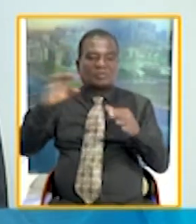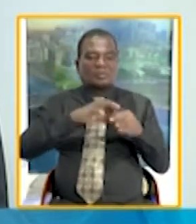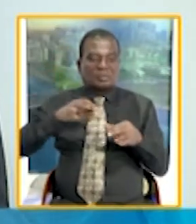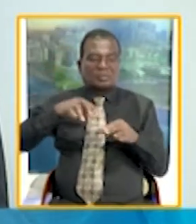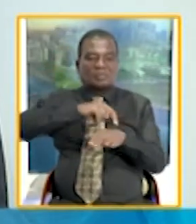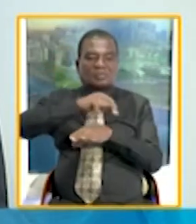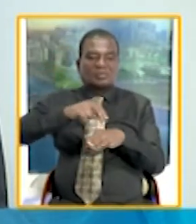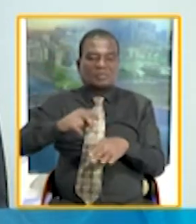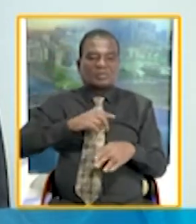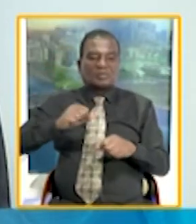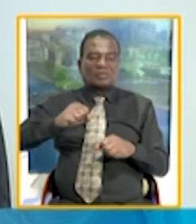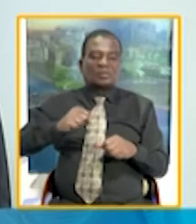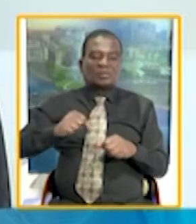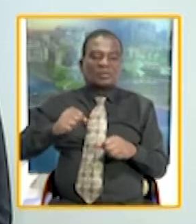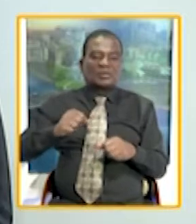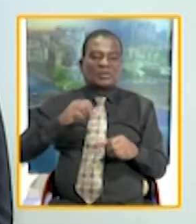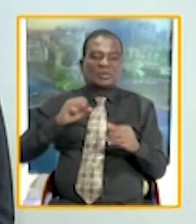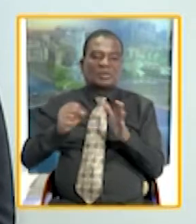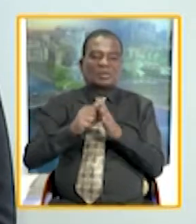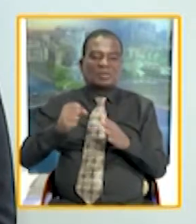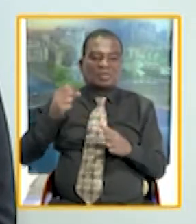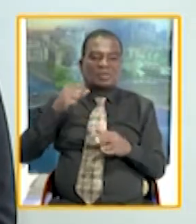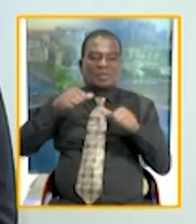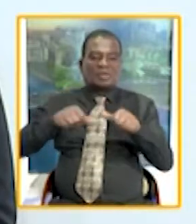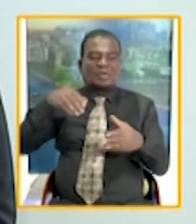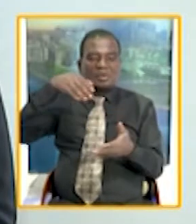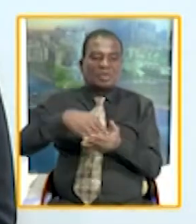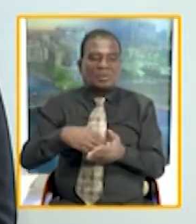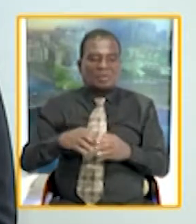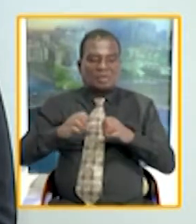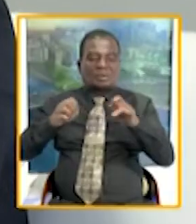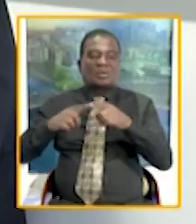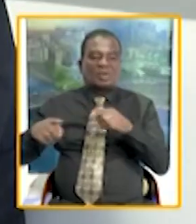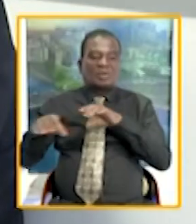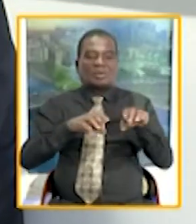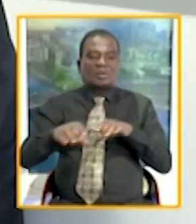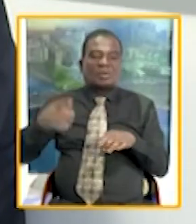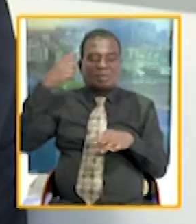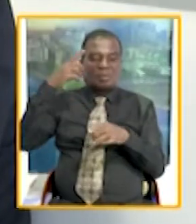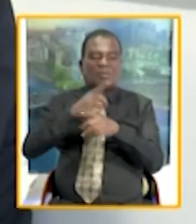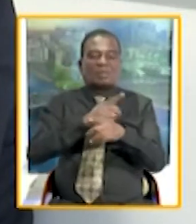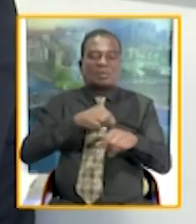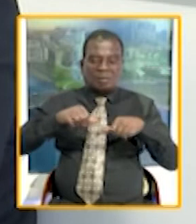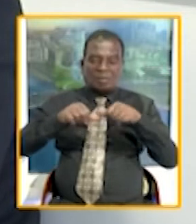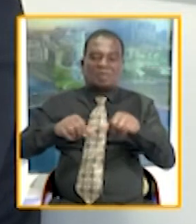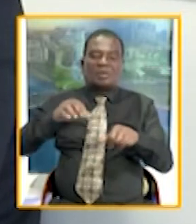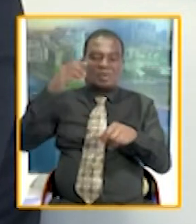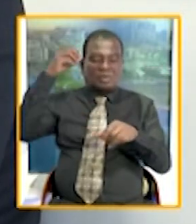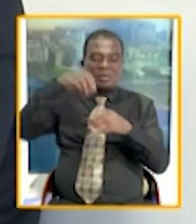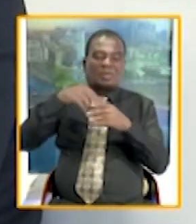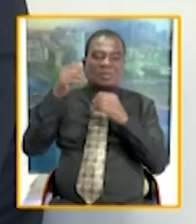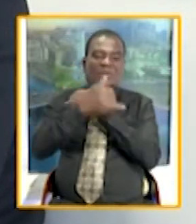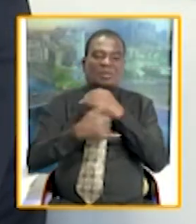est un signe très fort. C'est un signal très fort qu'il reste encore des efforts à faire pour le développement durable de ce pays et